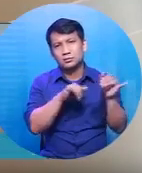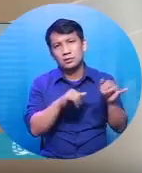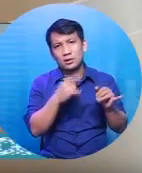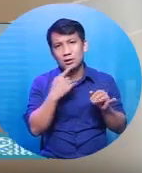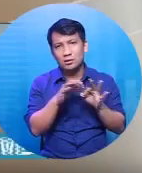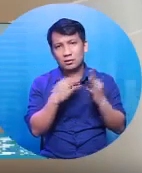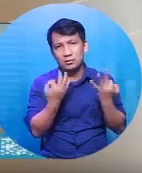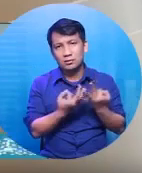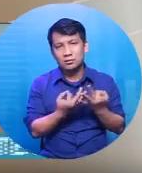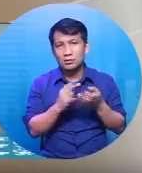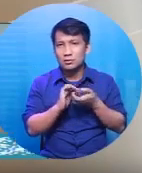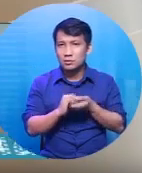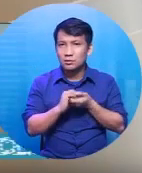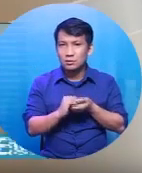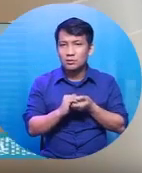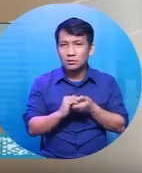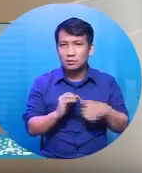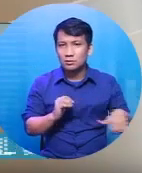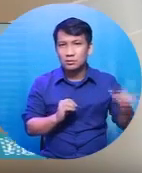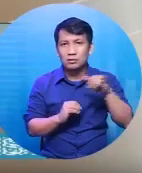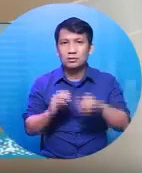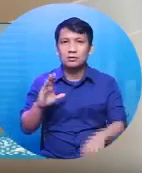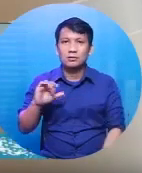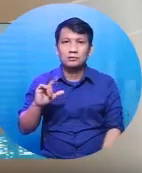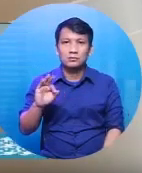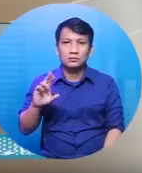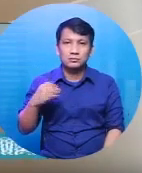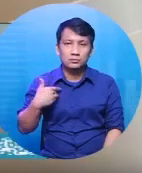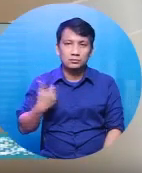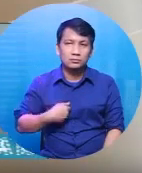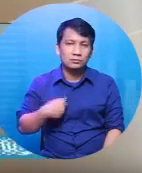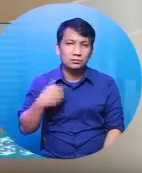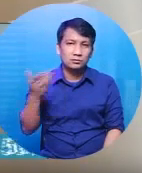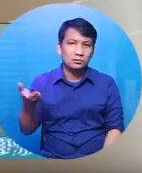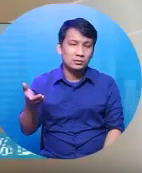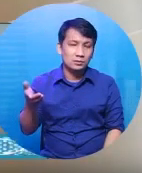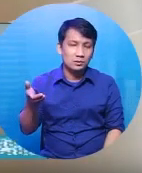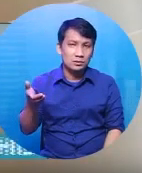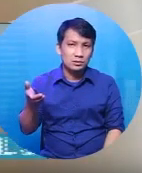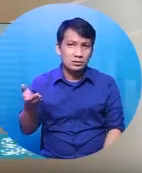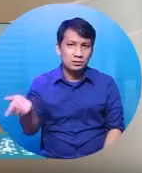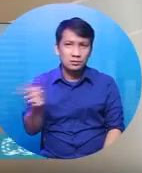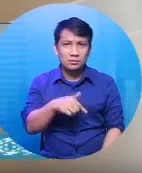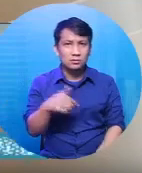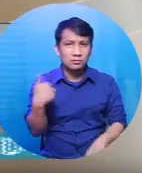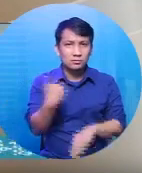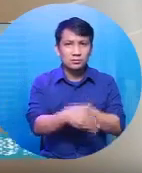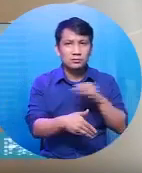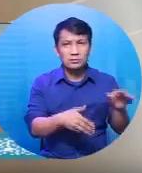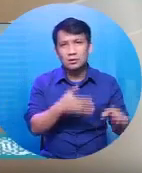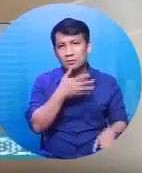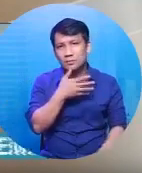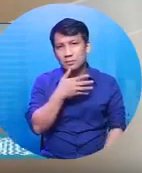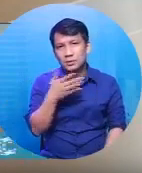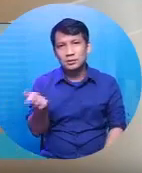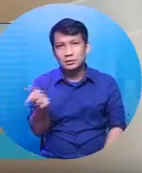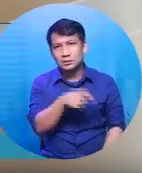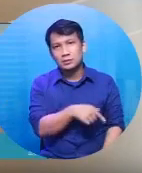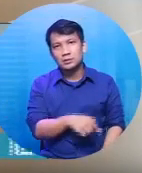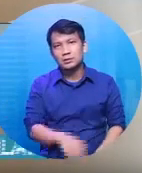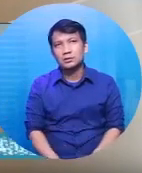yung kamag-anak po ng partner ko nasa California, nagpapadala po yung kapatid ng nanay niya. Hindi totoo yan,